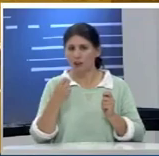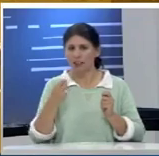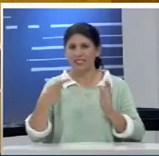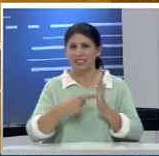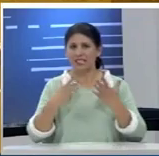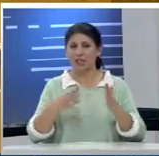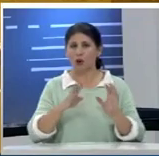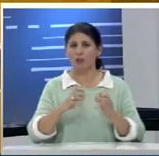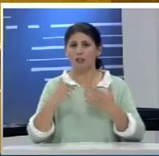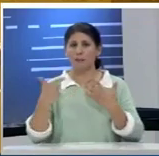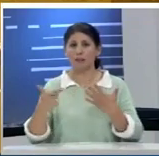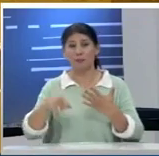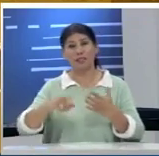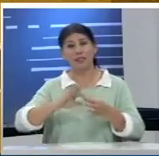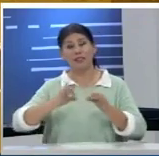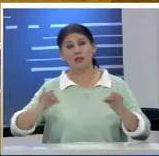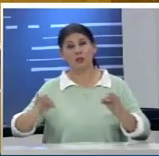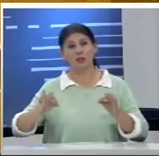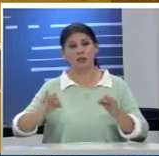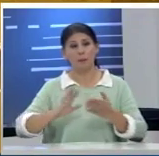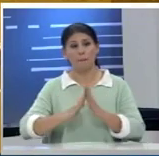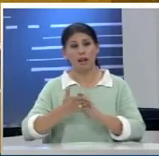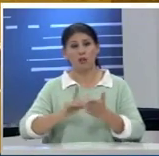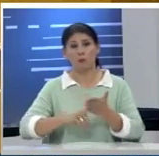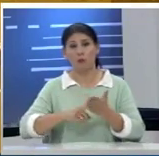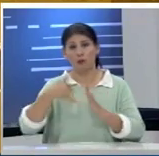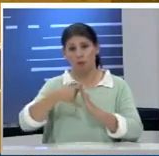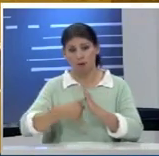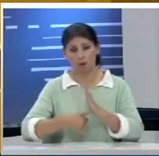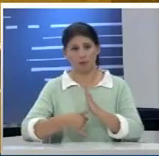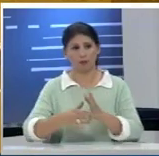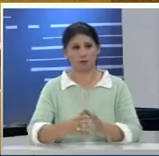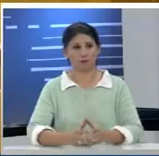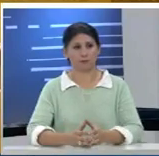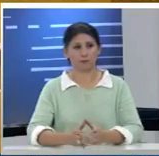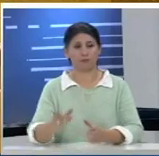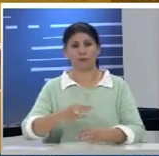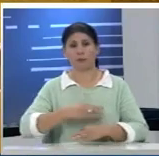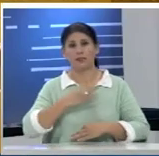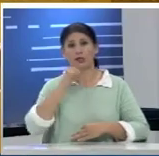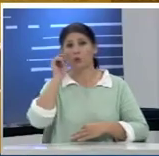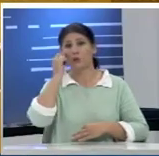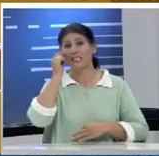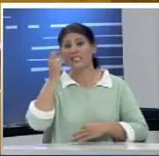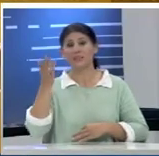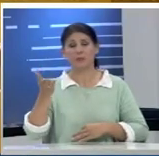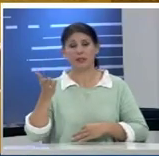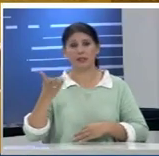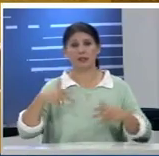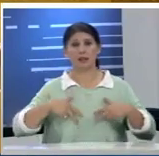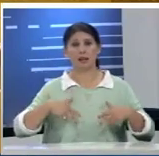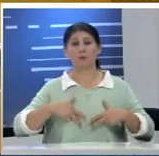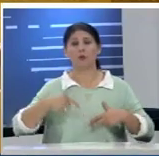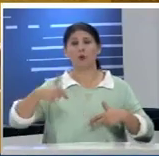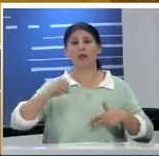1997, με εκείνη την ιστορική πράξη νομοθετικού περιεχομένου επί κυρίου Σιμίτη και υπουργού